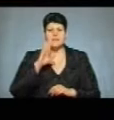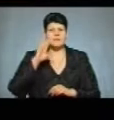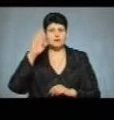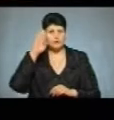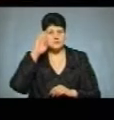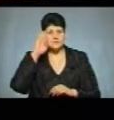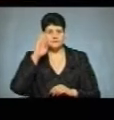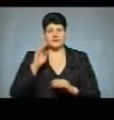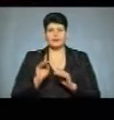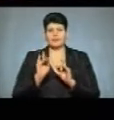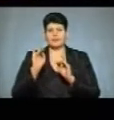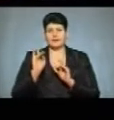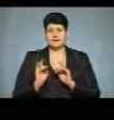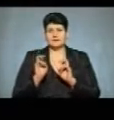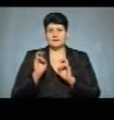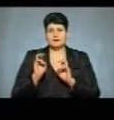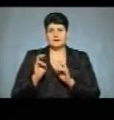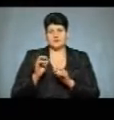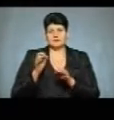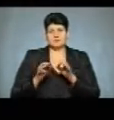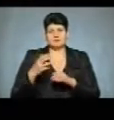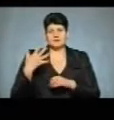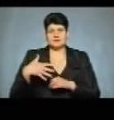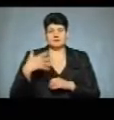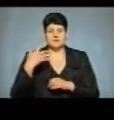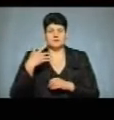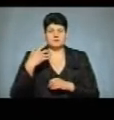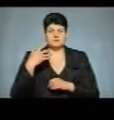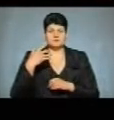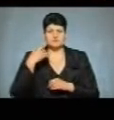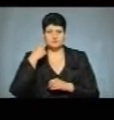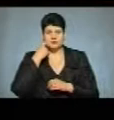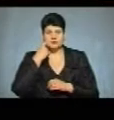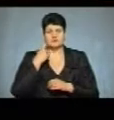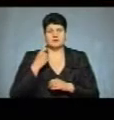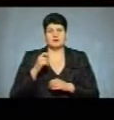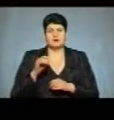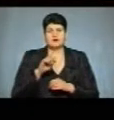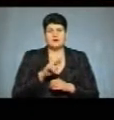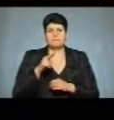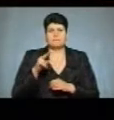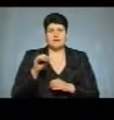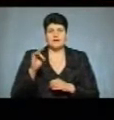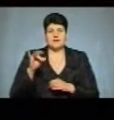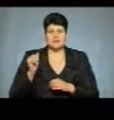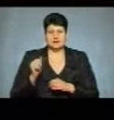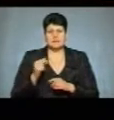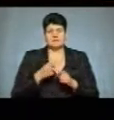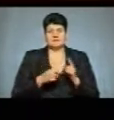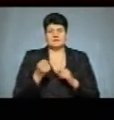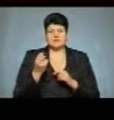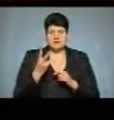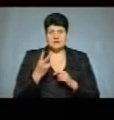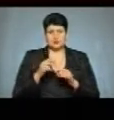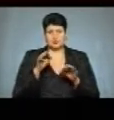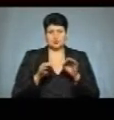лаві підсудних – 55-річний Ярослав Перегінець. О пів на 12-ту суддівська колегія займає свої